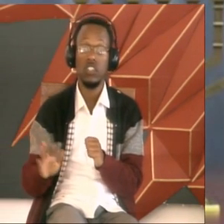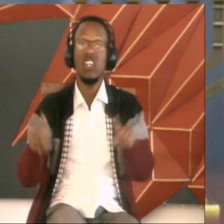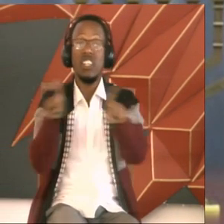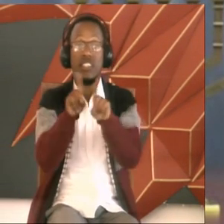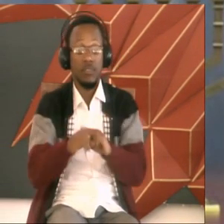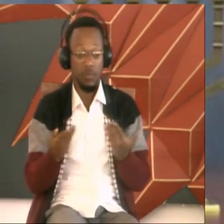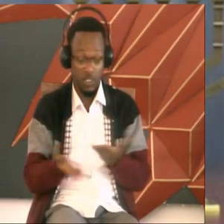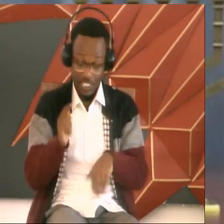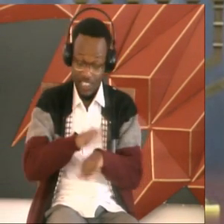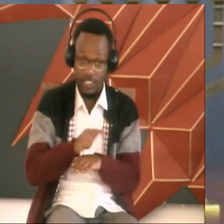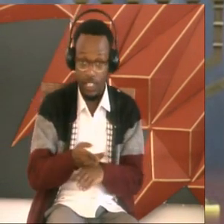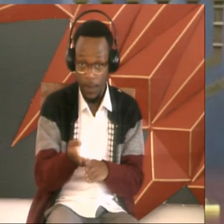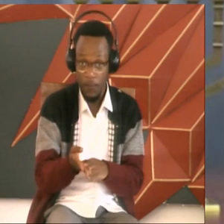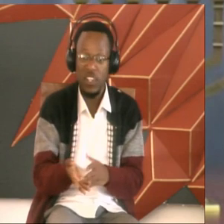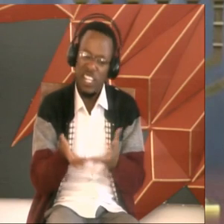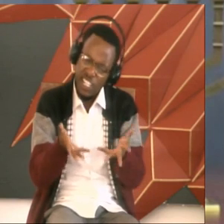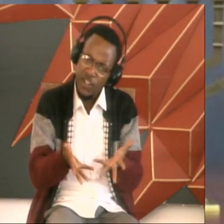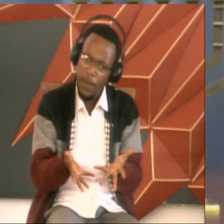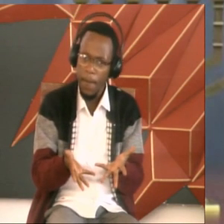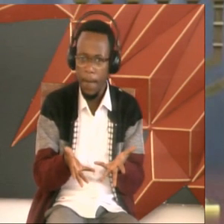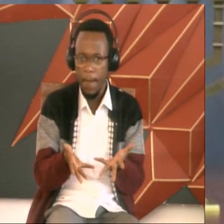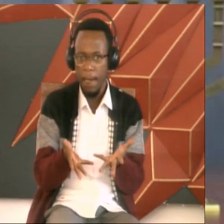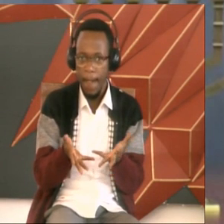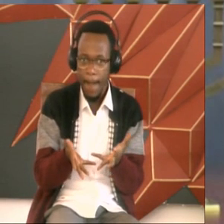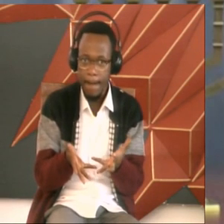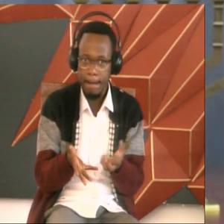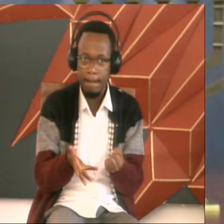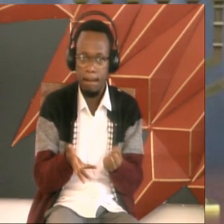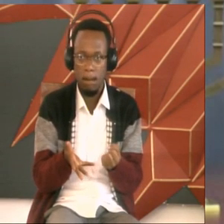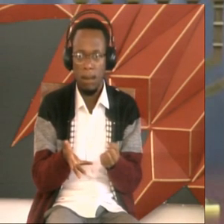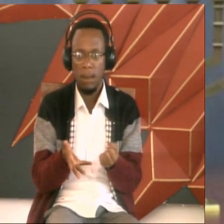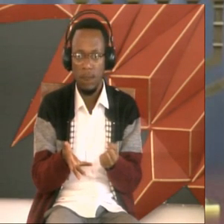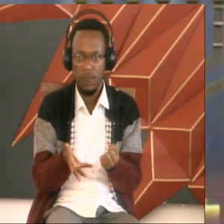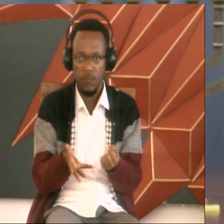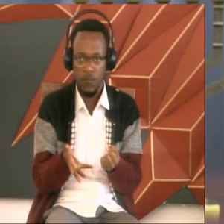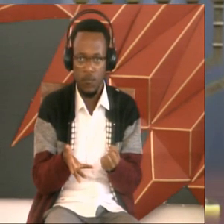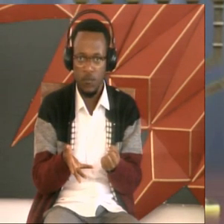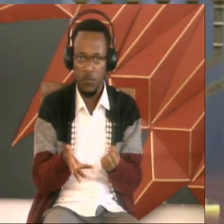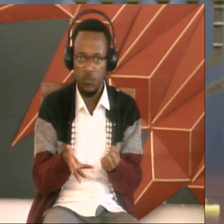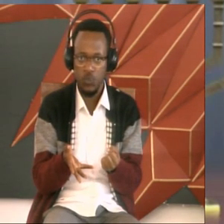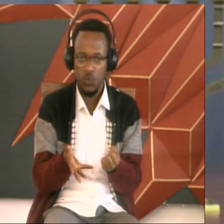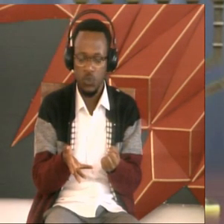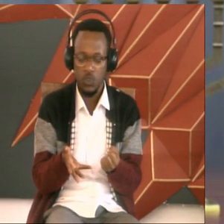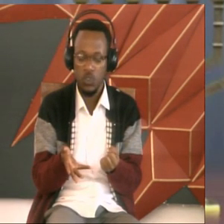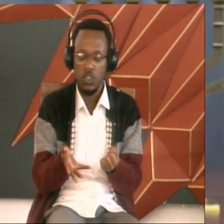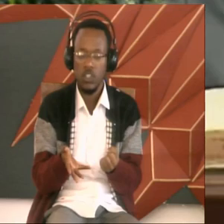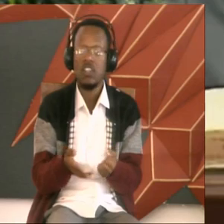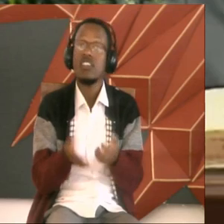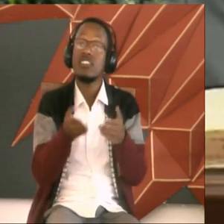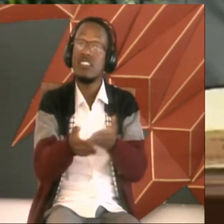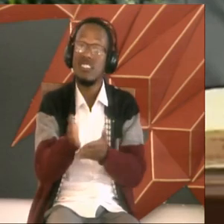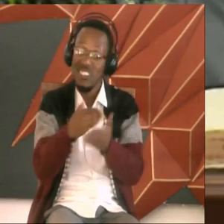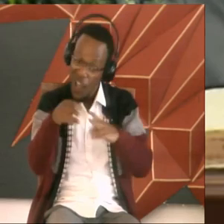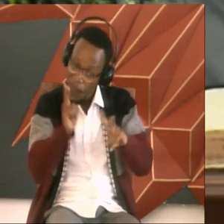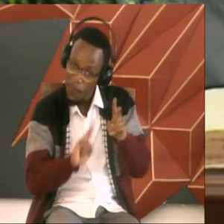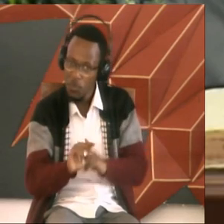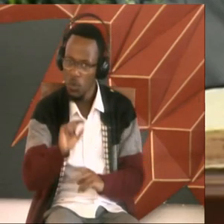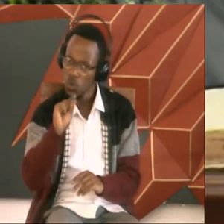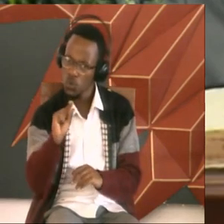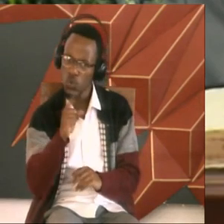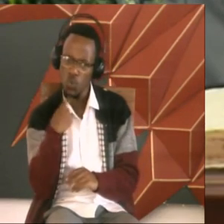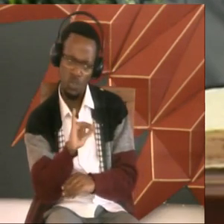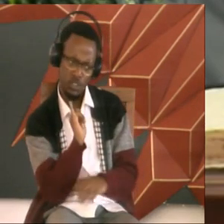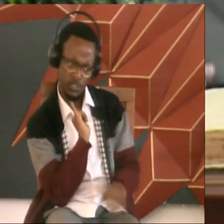Nous courons au selon l'élection divine. Hariho abantu bakeya